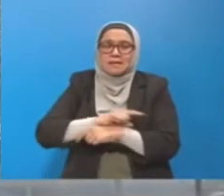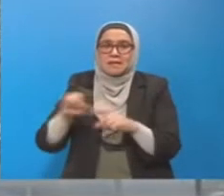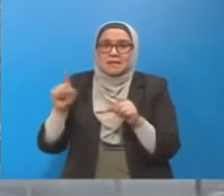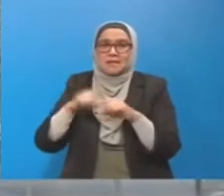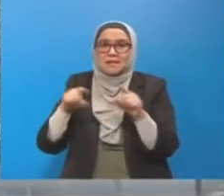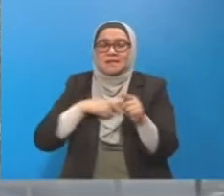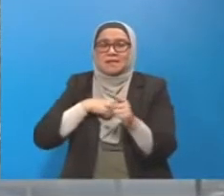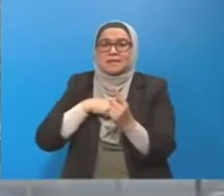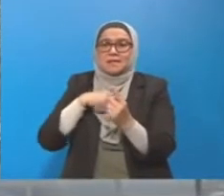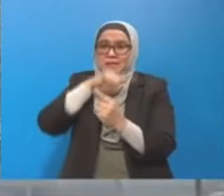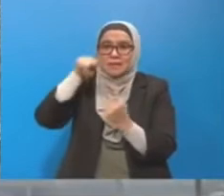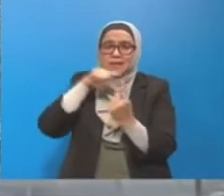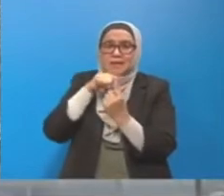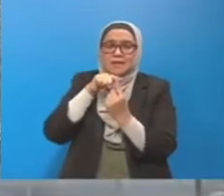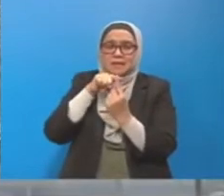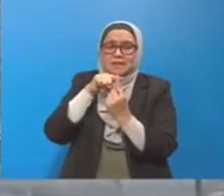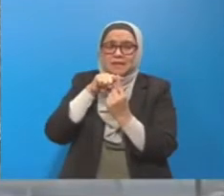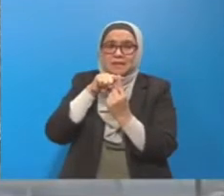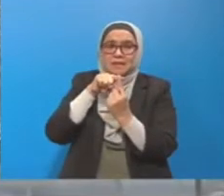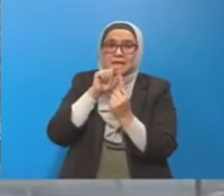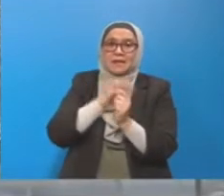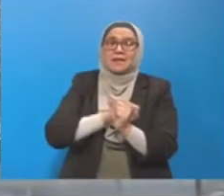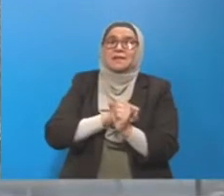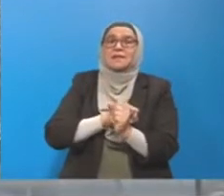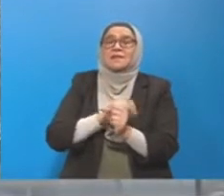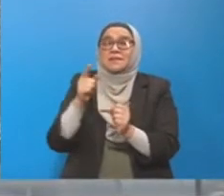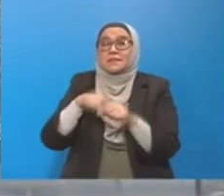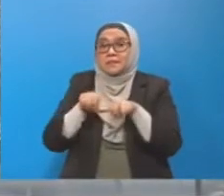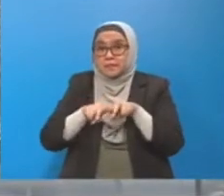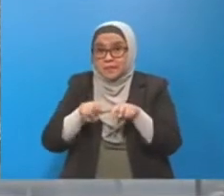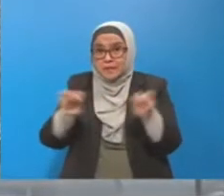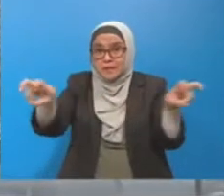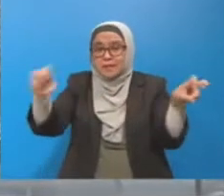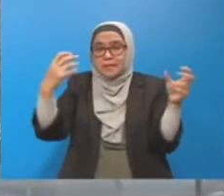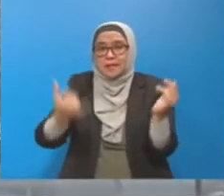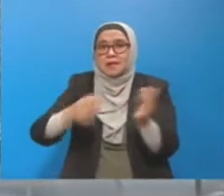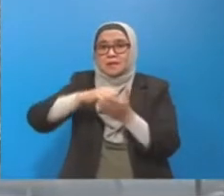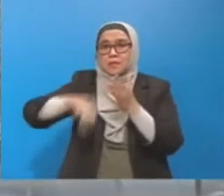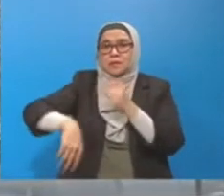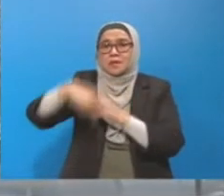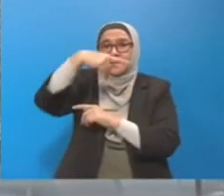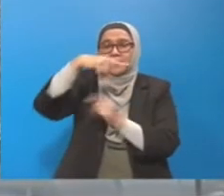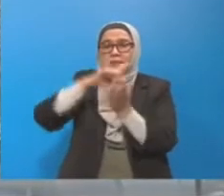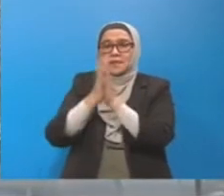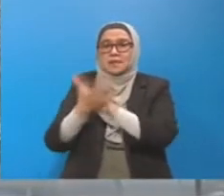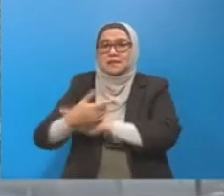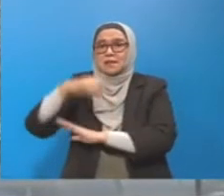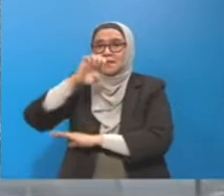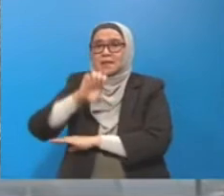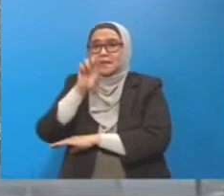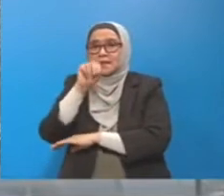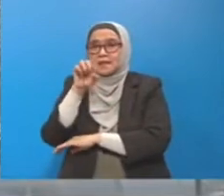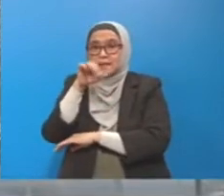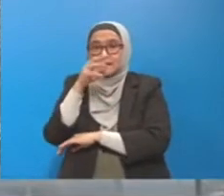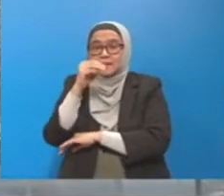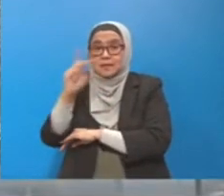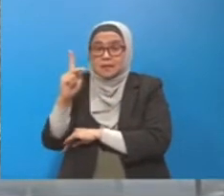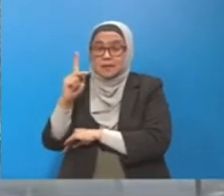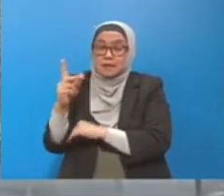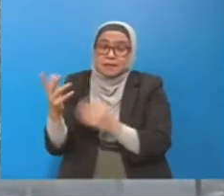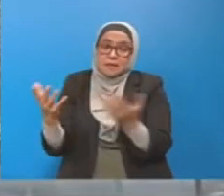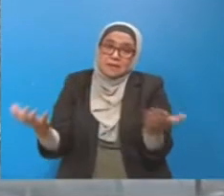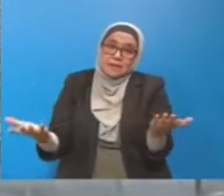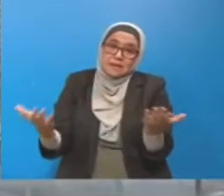endemix kami Kita buang fitting Academy komik sebelah yang kita akan bersama dengan endemik komik 11 ini tak tahu sampai bila akhirnya